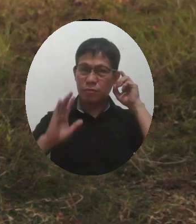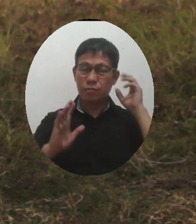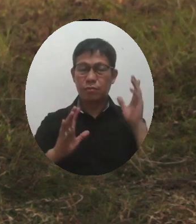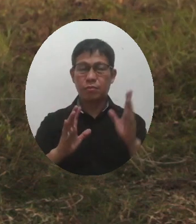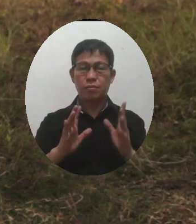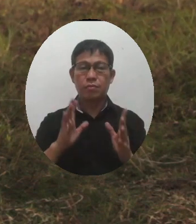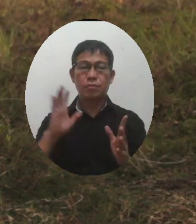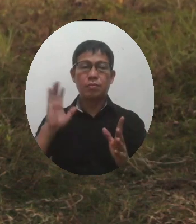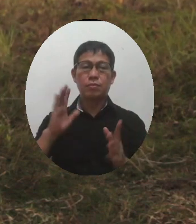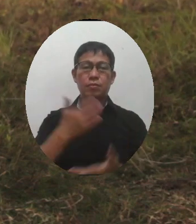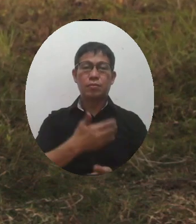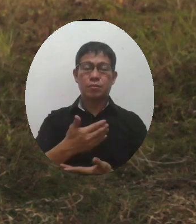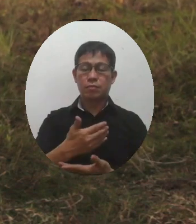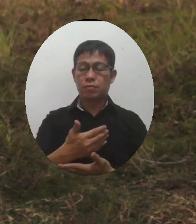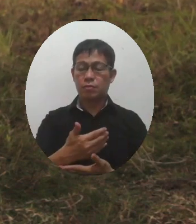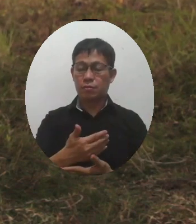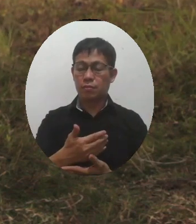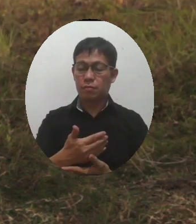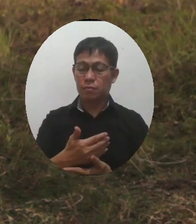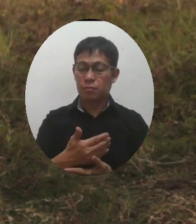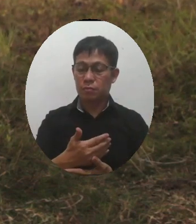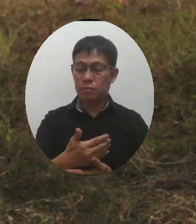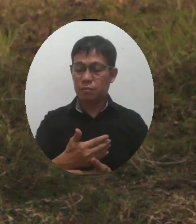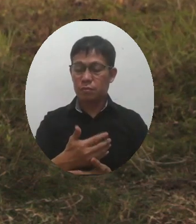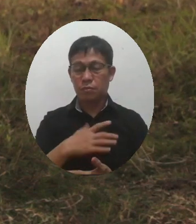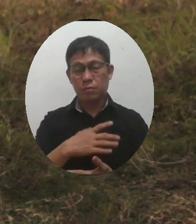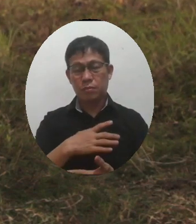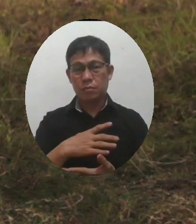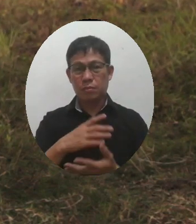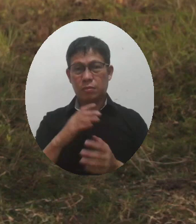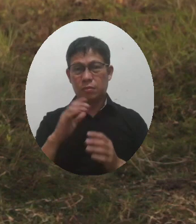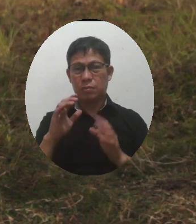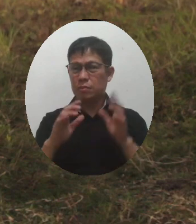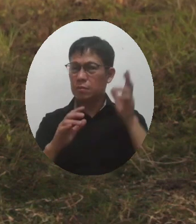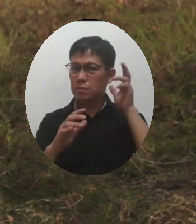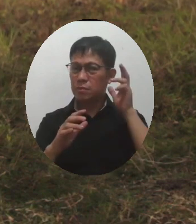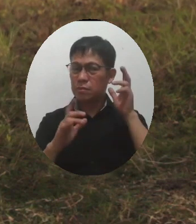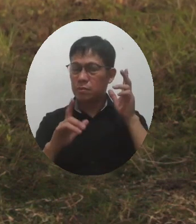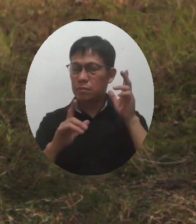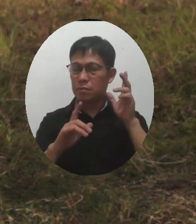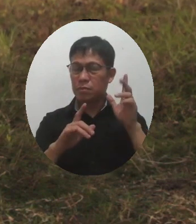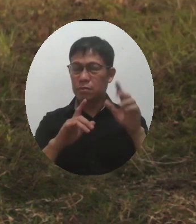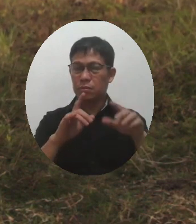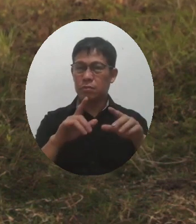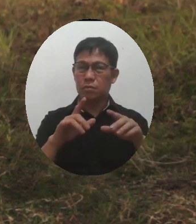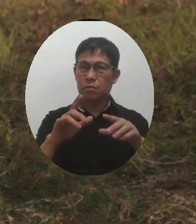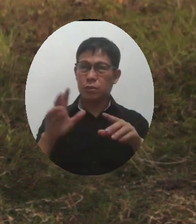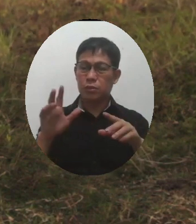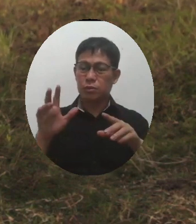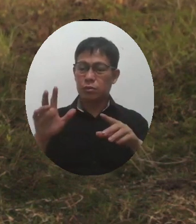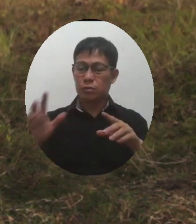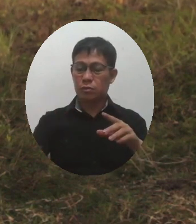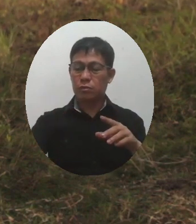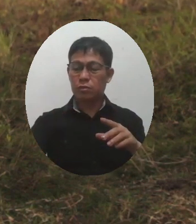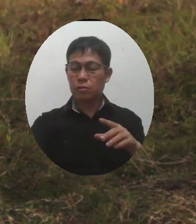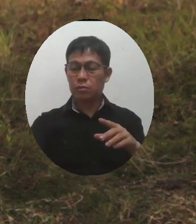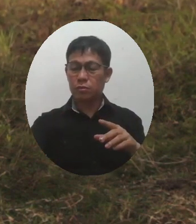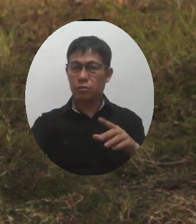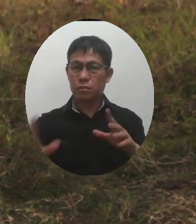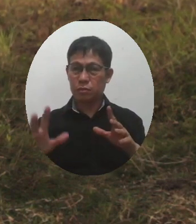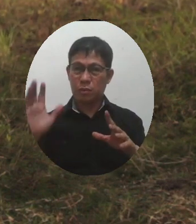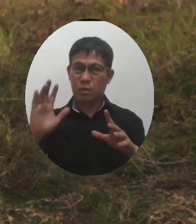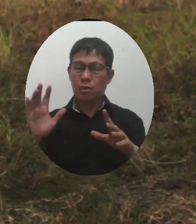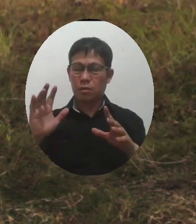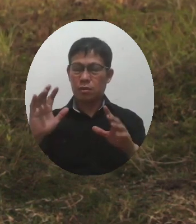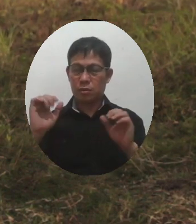siya, parang nakakarinig pa po siya eh, kasi yung pagtawag ng manok ng lola niya, nagagaya niya po. So hindi namin